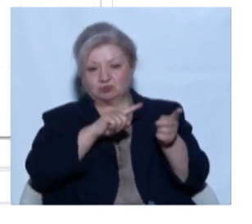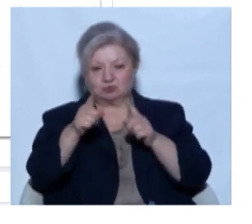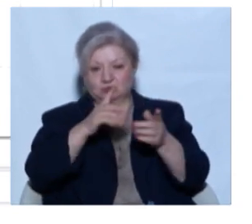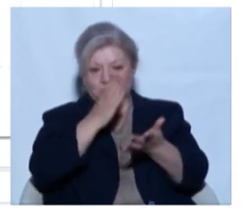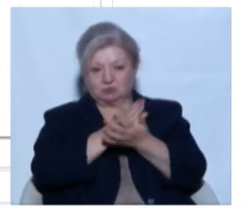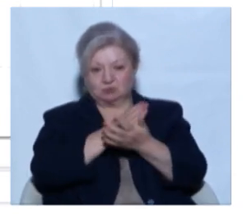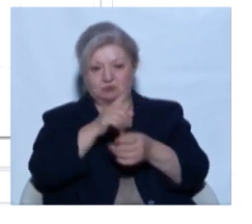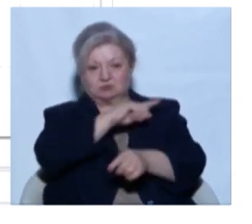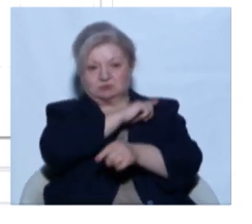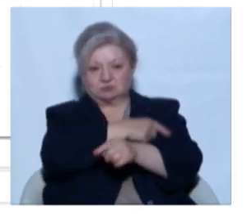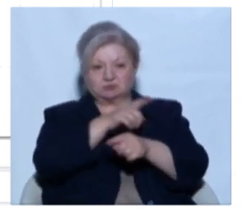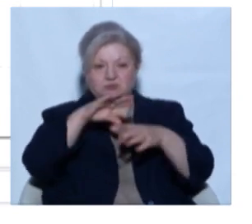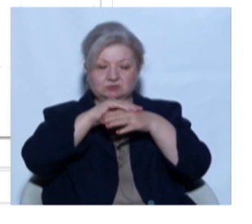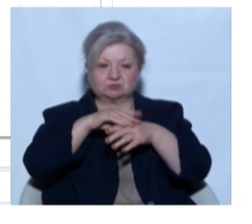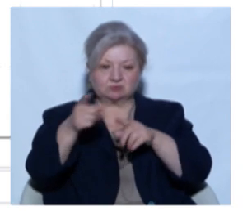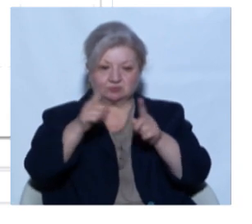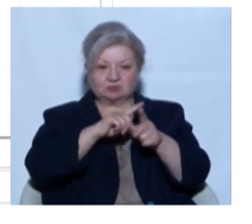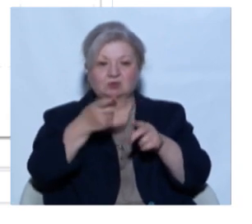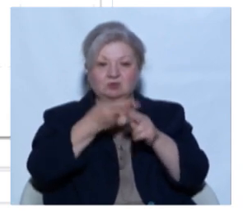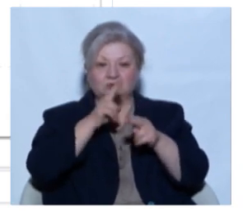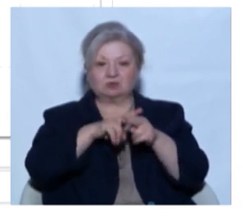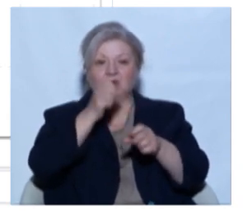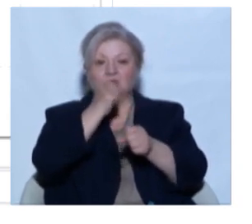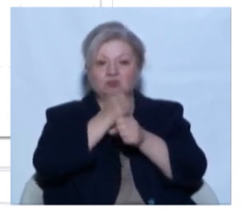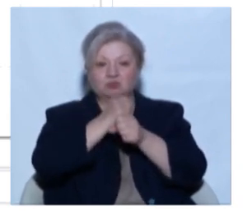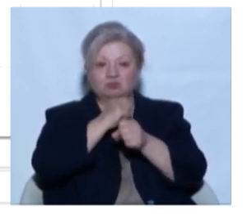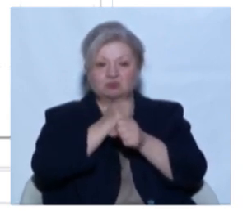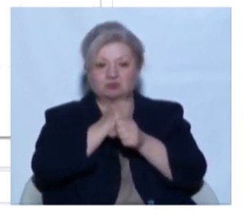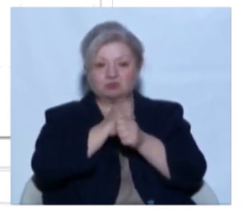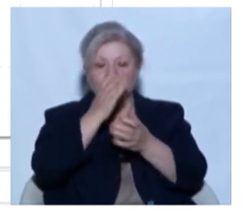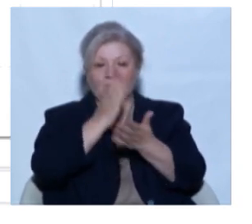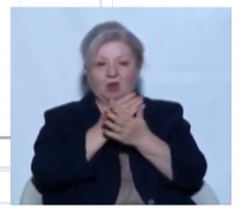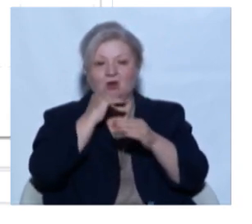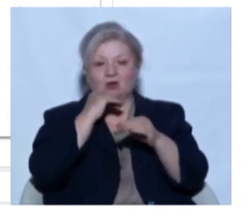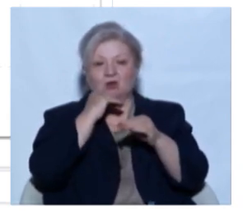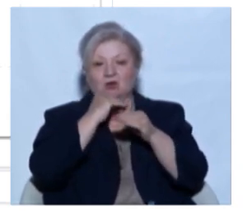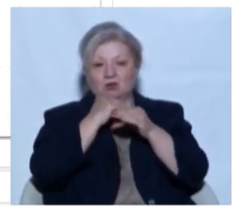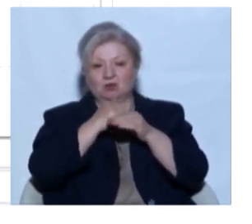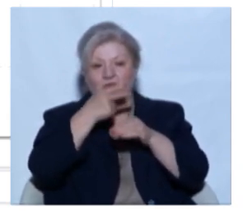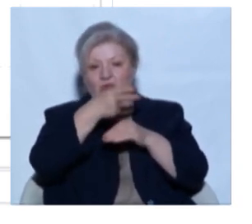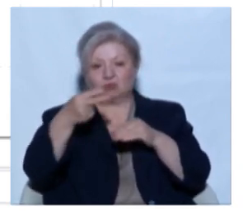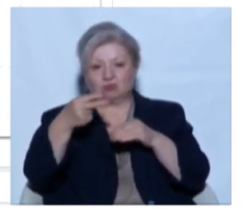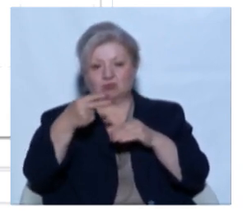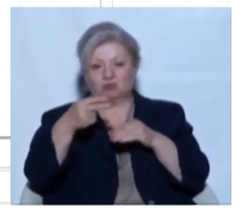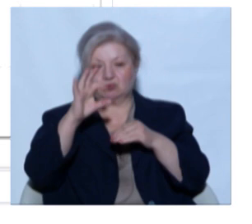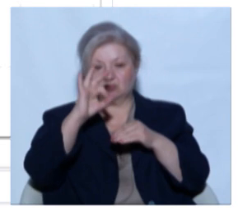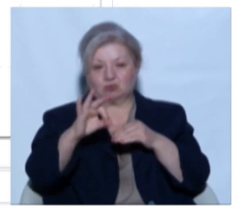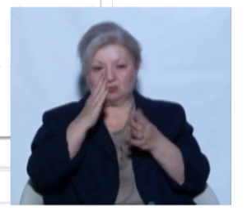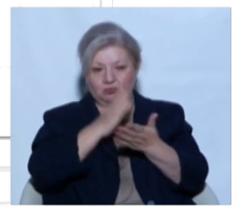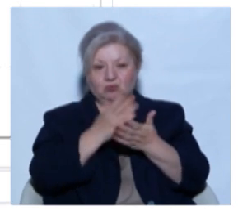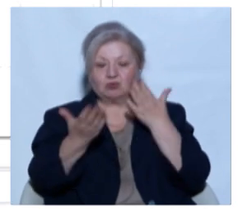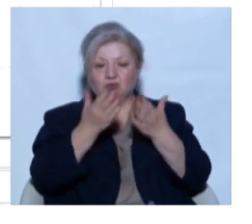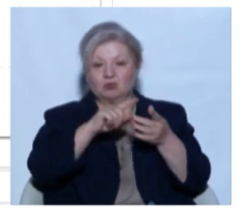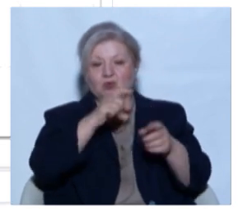მოქმედება სხეულის მართობულია, ასეთ შემთხვევაში მუშაობა არის ნულის ტოლი. თუ ძალის